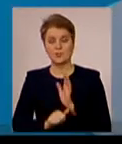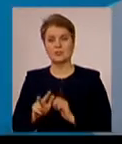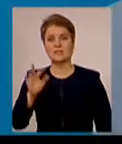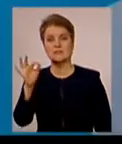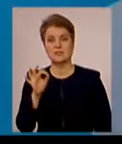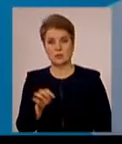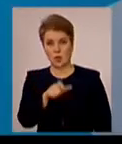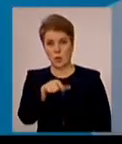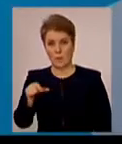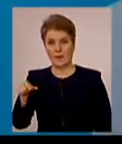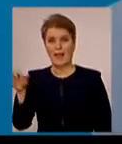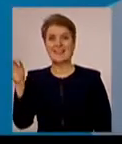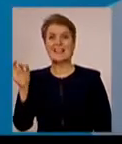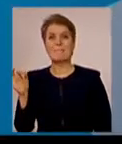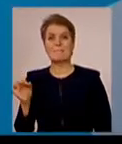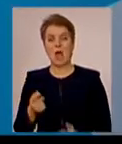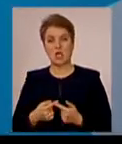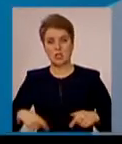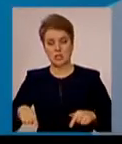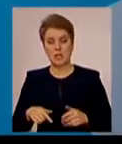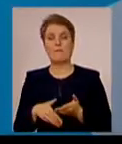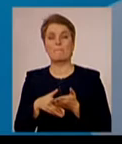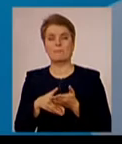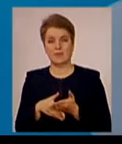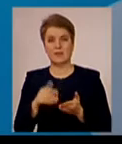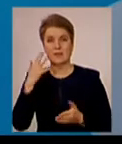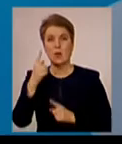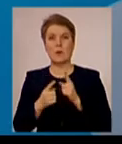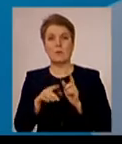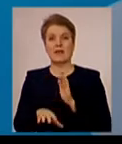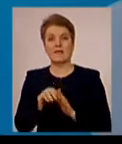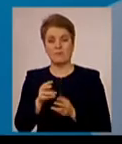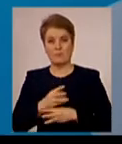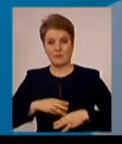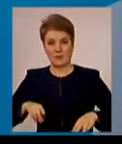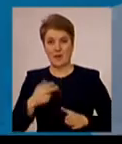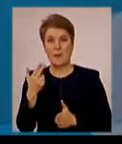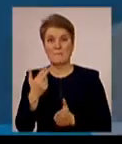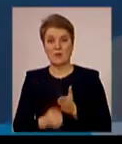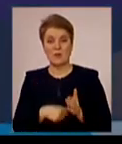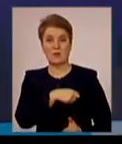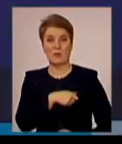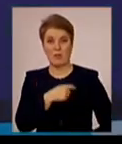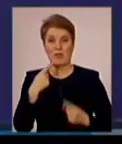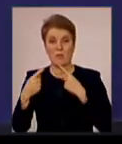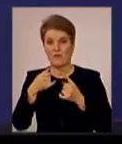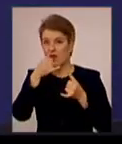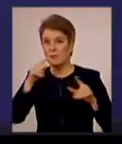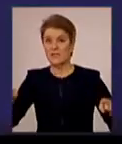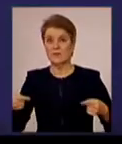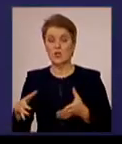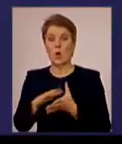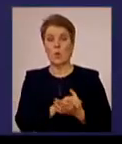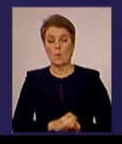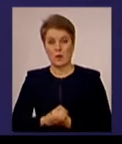63% громадян Німеччини підтримують ідею перевиборів до парламенту після того, як депутати провалили переговори і не змогли створити коаліцію. Такими